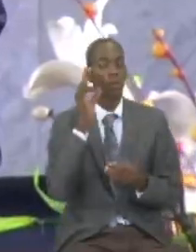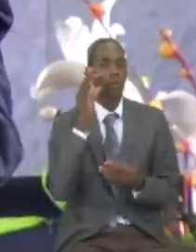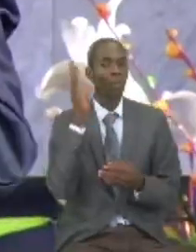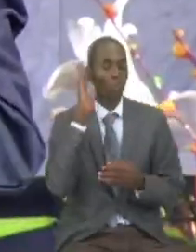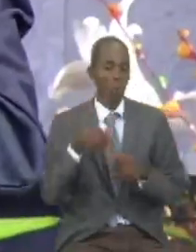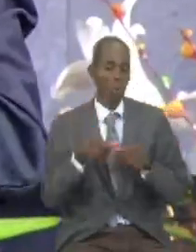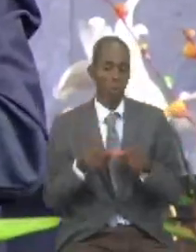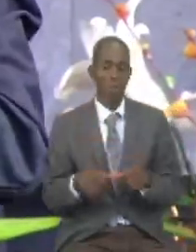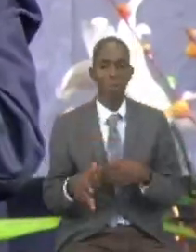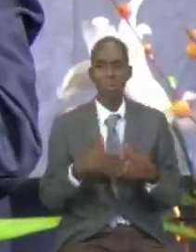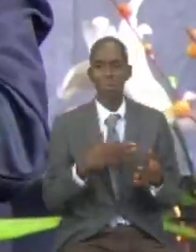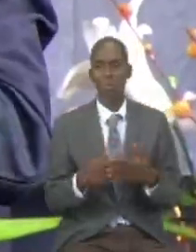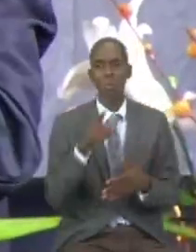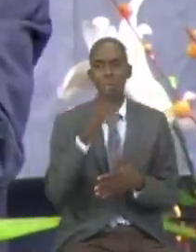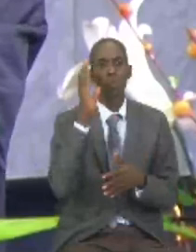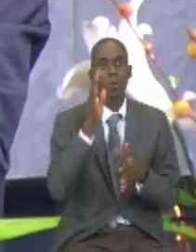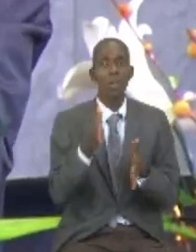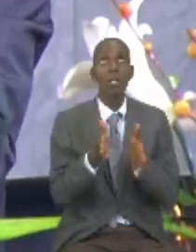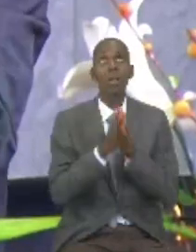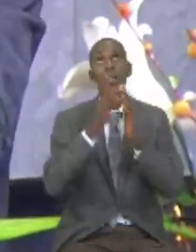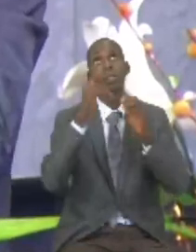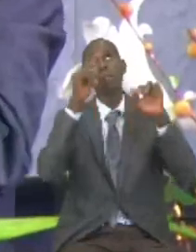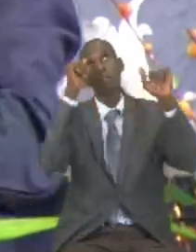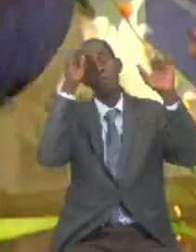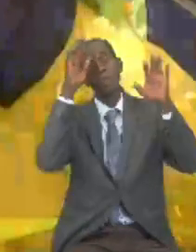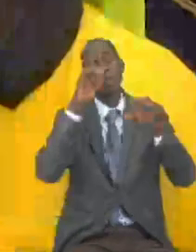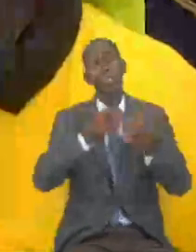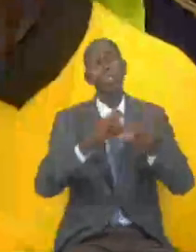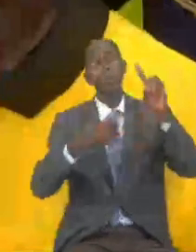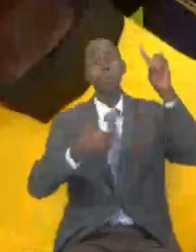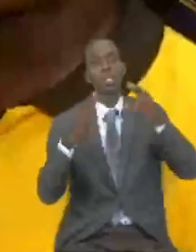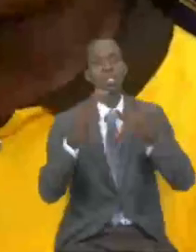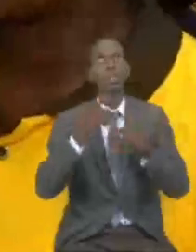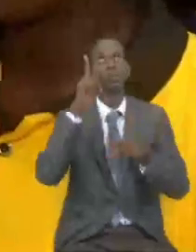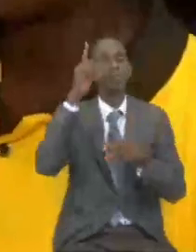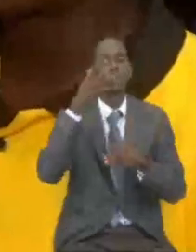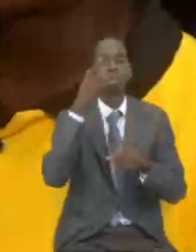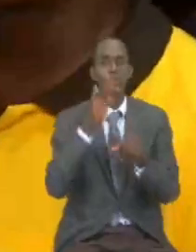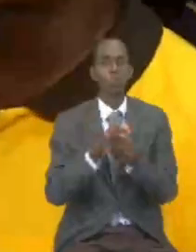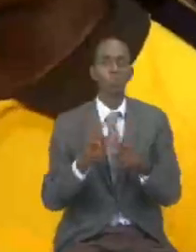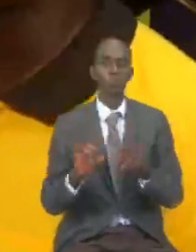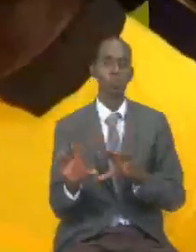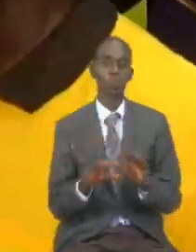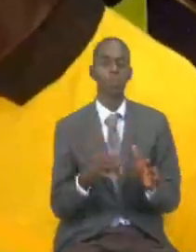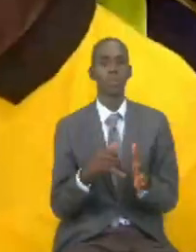fruit demeure. Tout ce que vous demanderez au Père, en mon nom, il dit qu'il le fera.